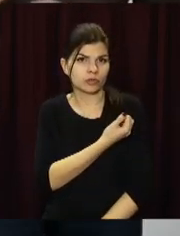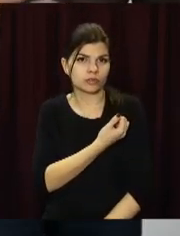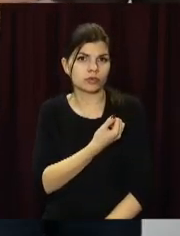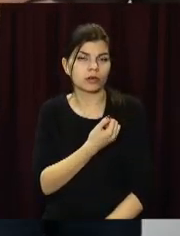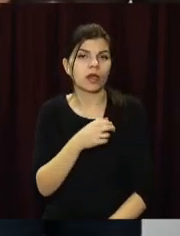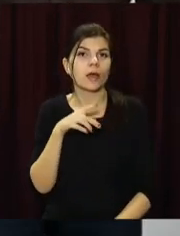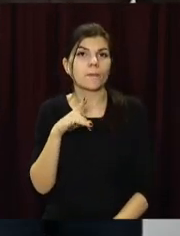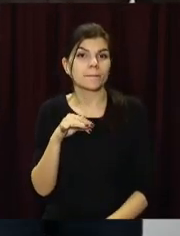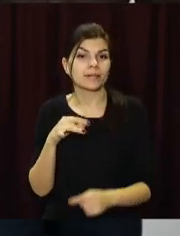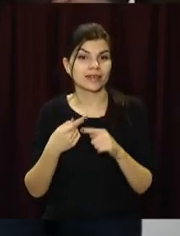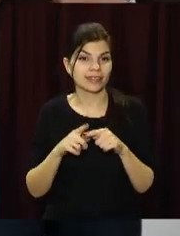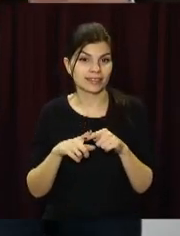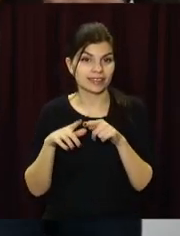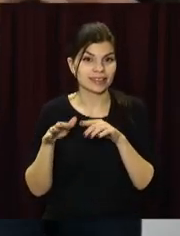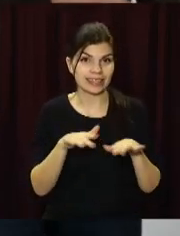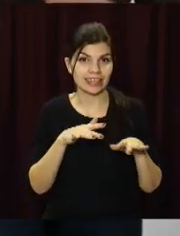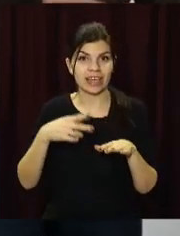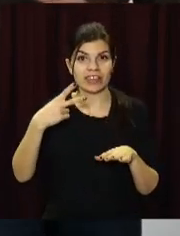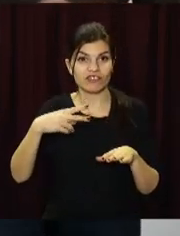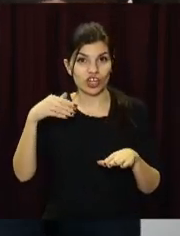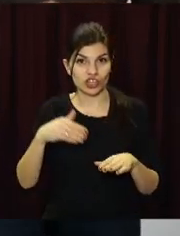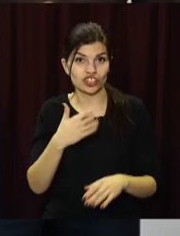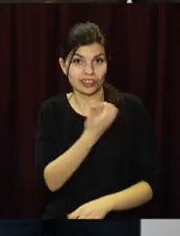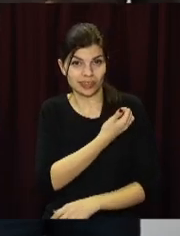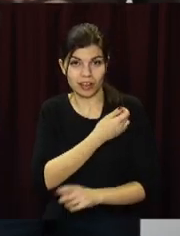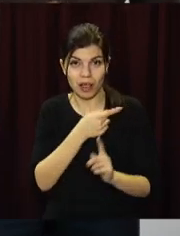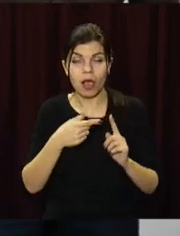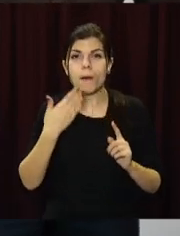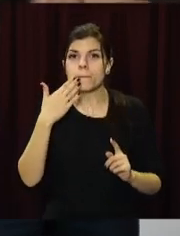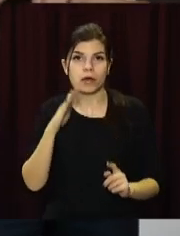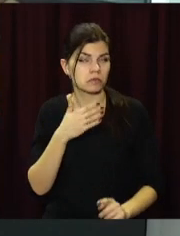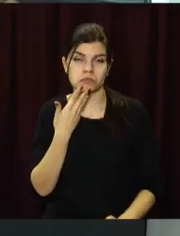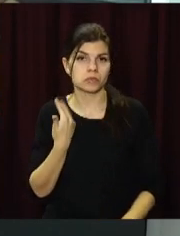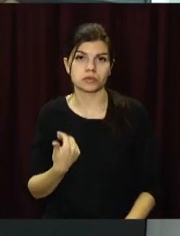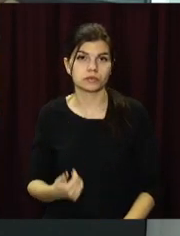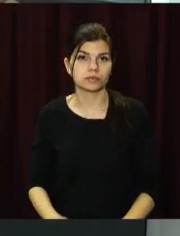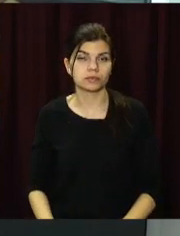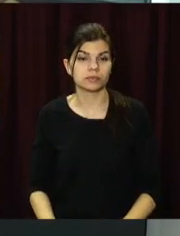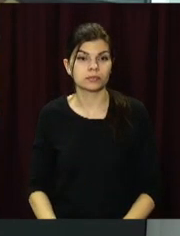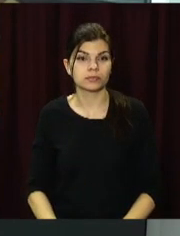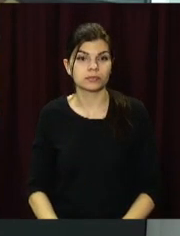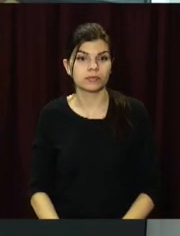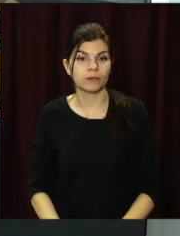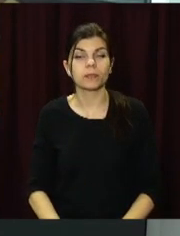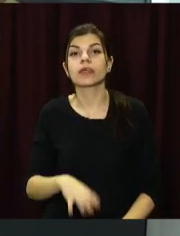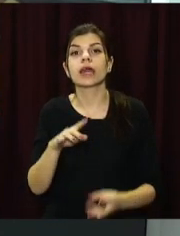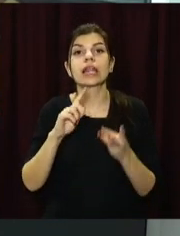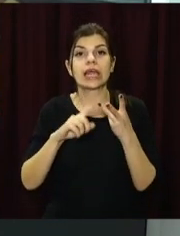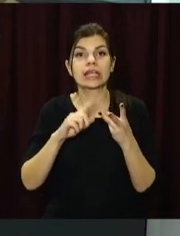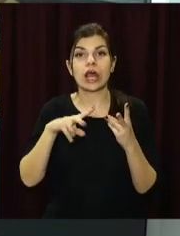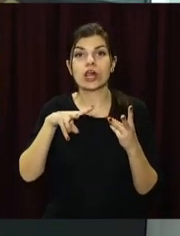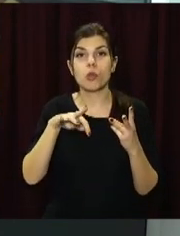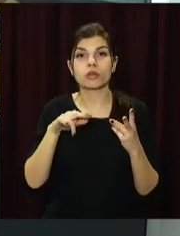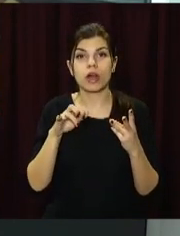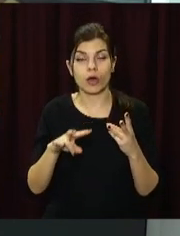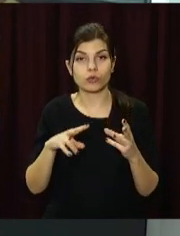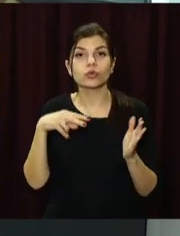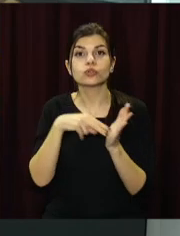при здійснених майже 20 тисяч щепленнях в Україні не зафіксовано. Третій локдаун коштуватиме